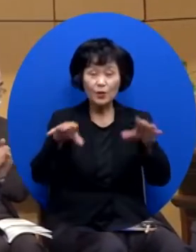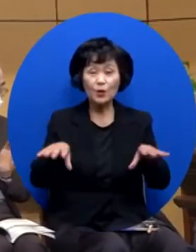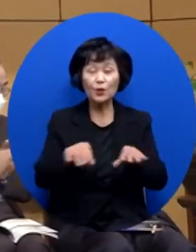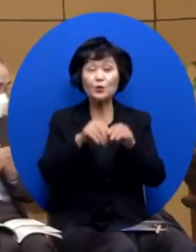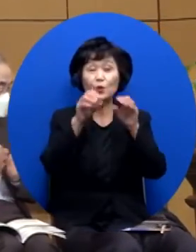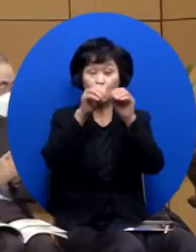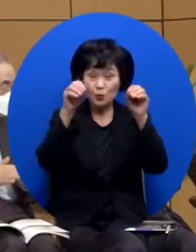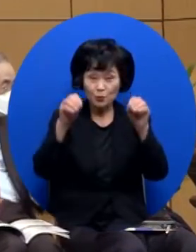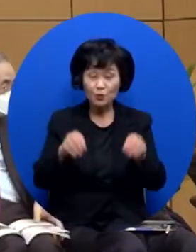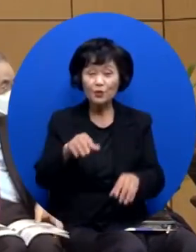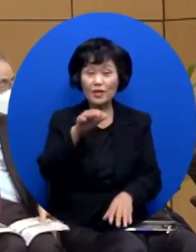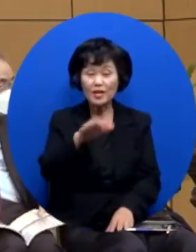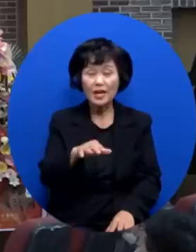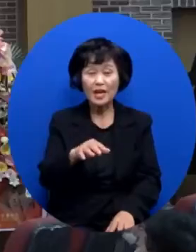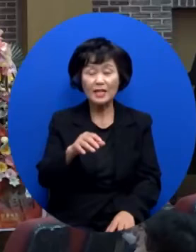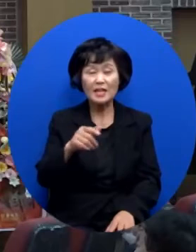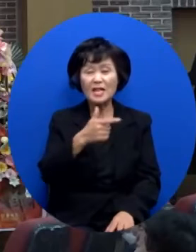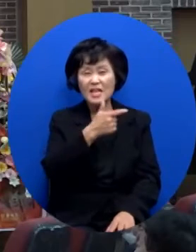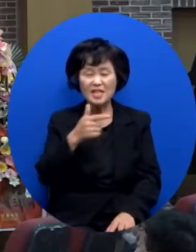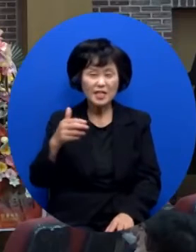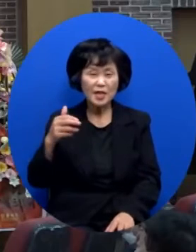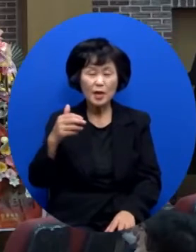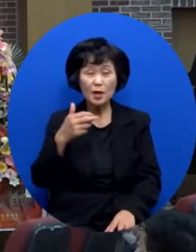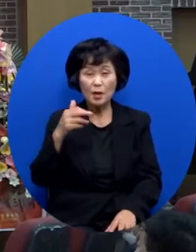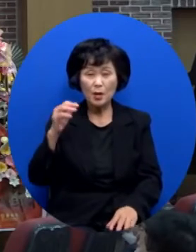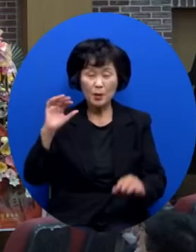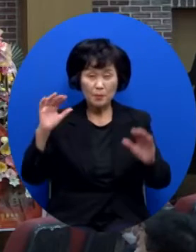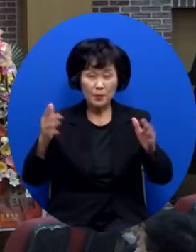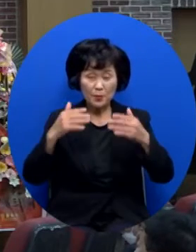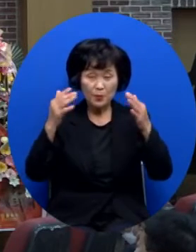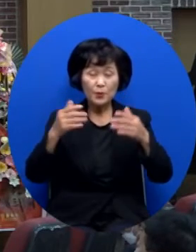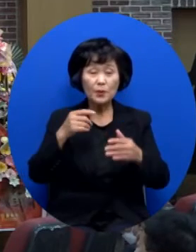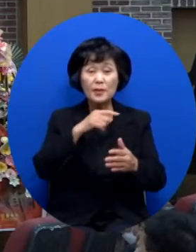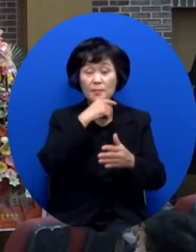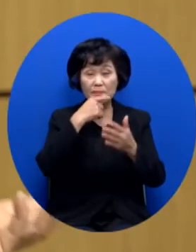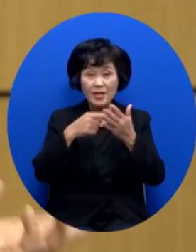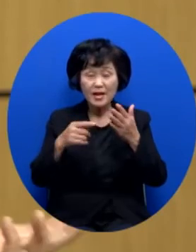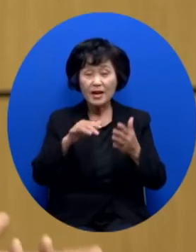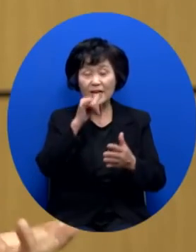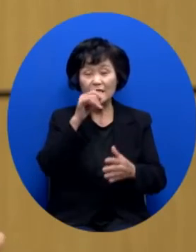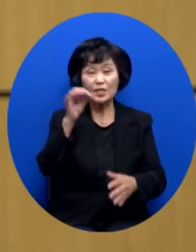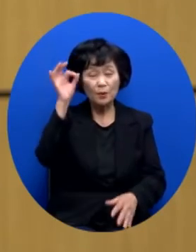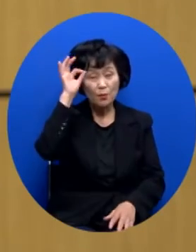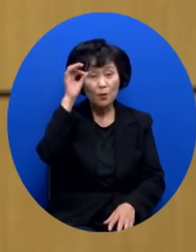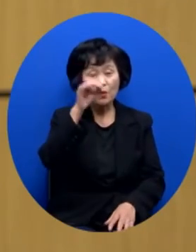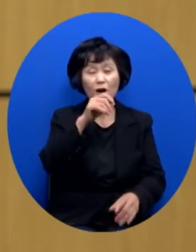태풍 휘남노의 피해를 입은 포항 남노회 소속 34개 교회에 지원금을 전달했습니다.